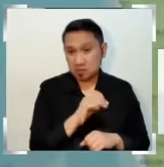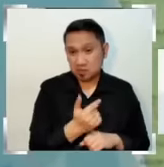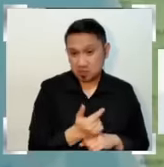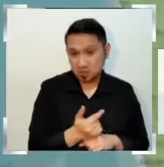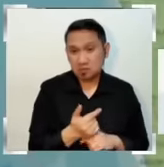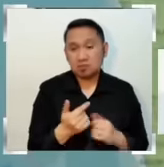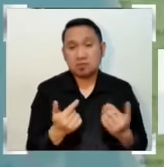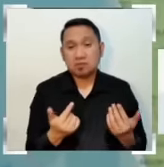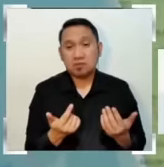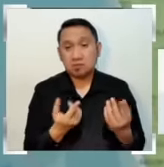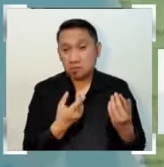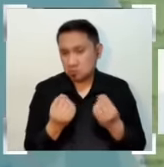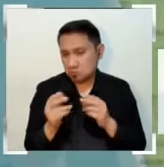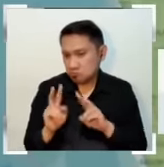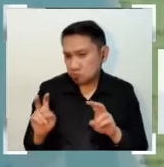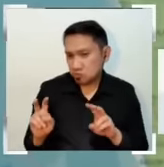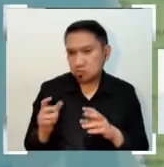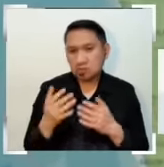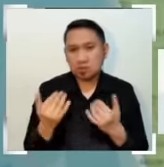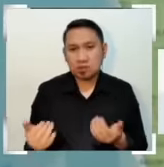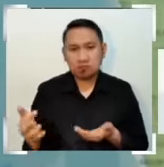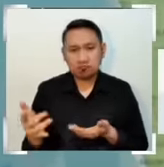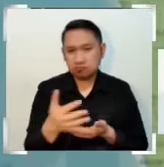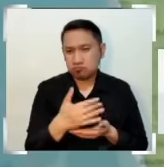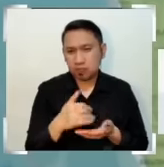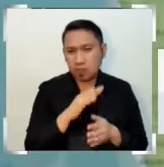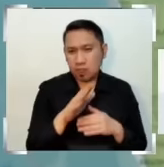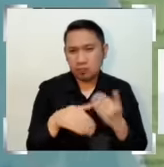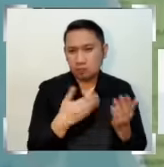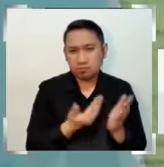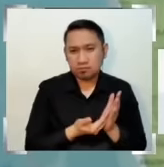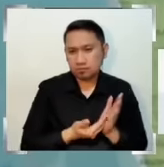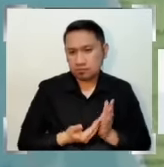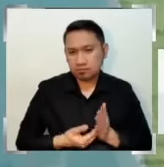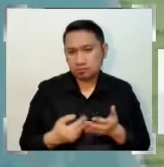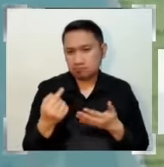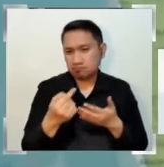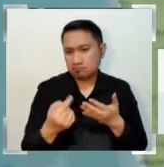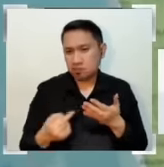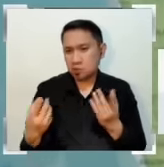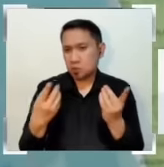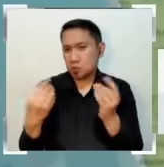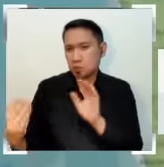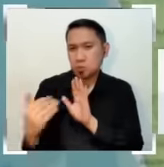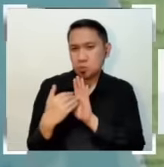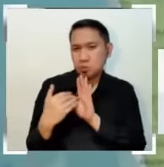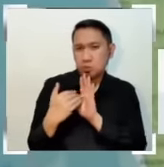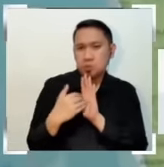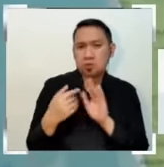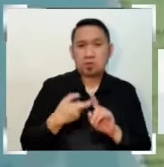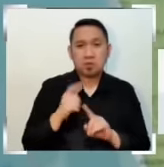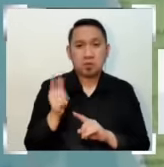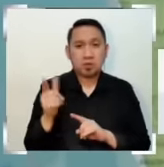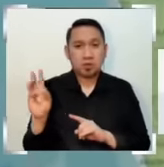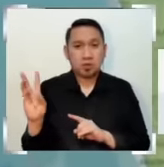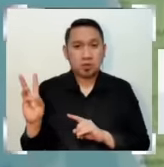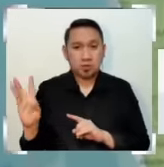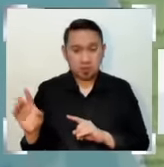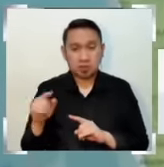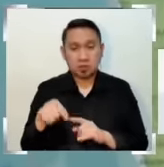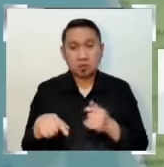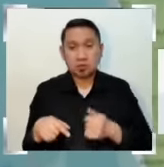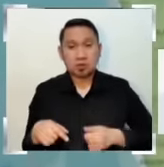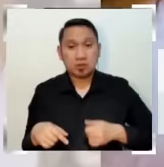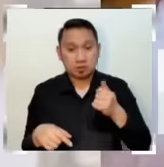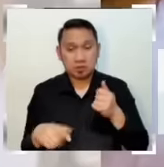Menardo Guevara, iniipon na ng Pilipinas ang lahat ng mga pinagagawa ng China simula pa noong 2016 nang manalo tayo sa